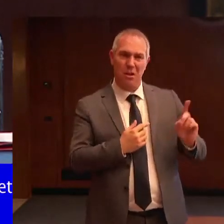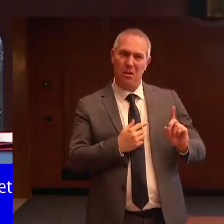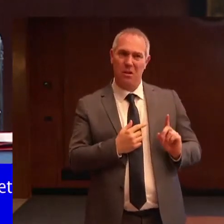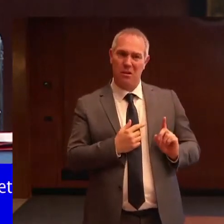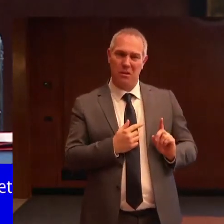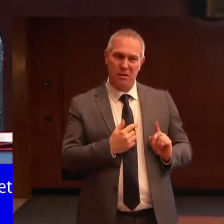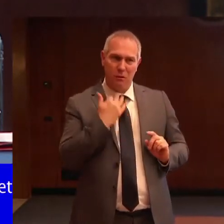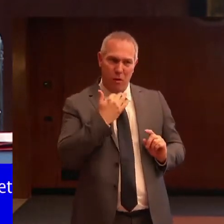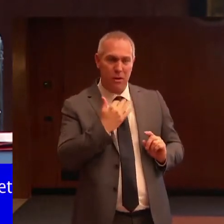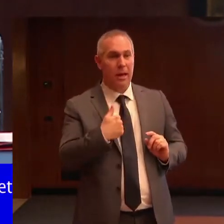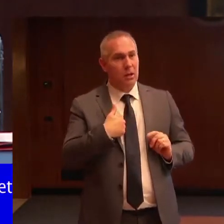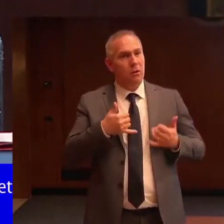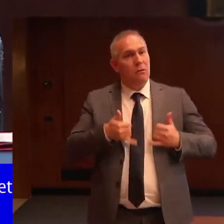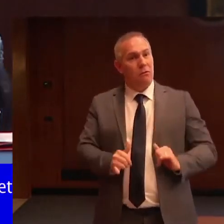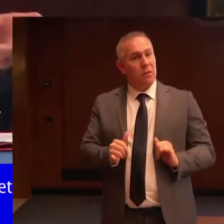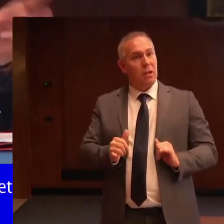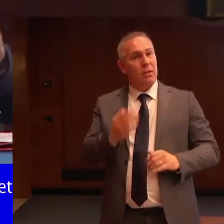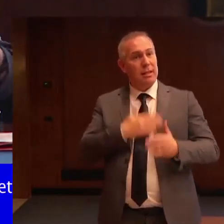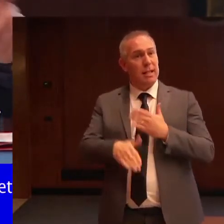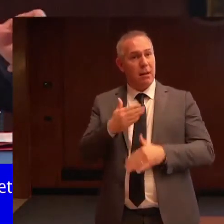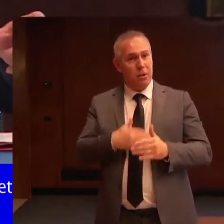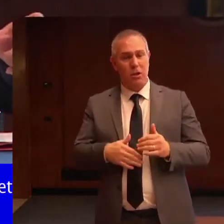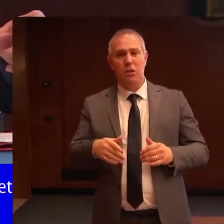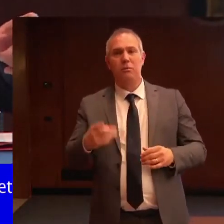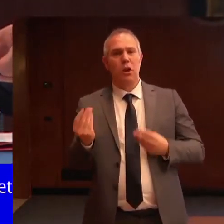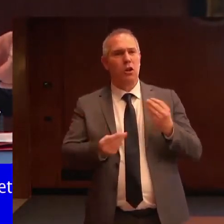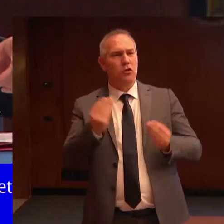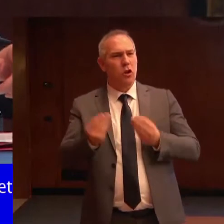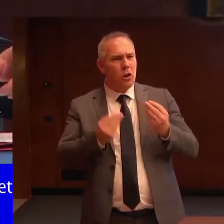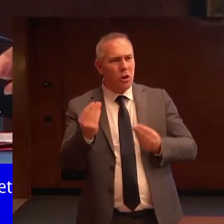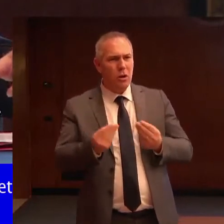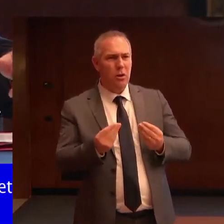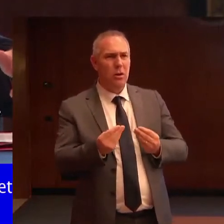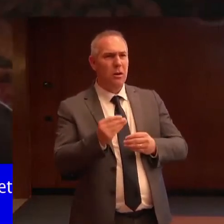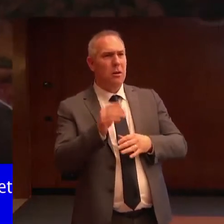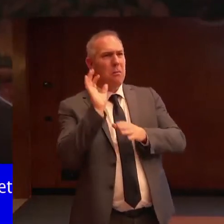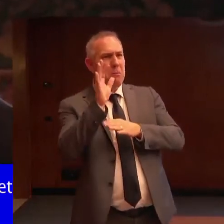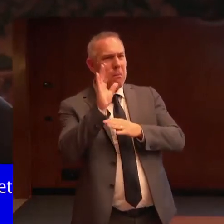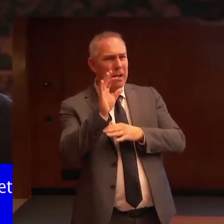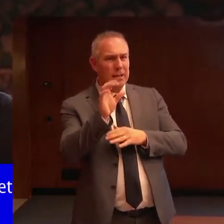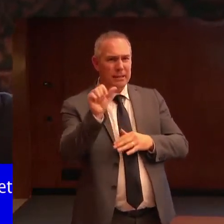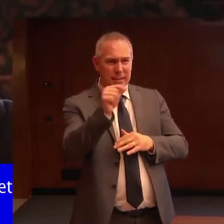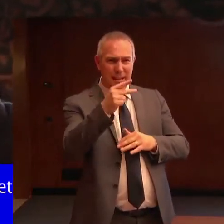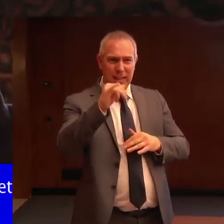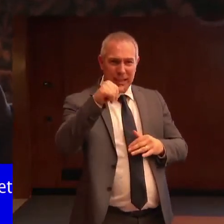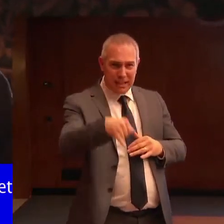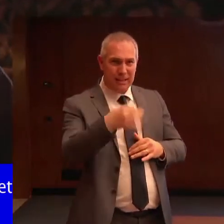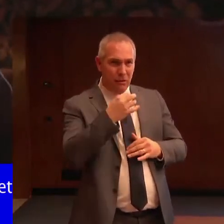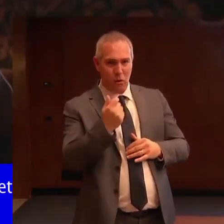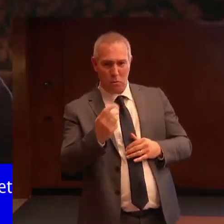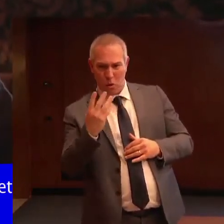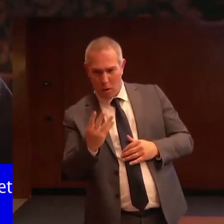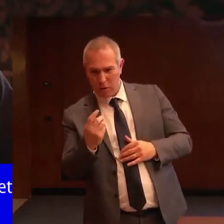disabile che gioca Baskin è una forma di basket in cui i numeri 5 e i numeri 4 sono professionisti